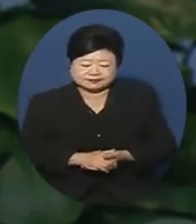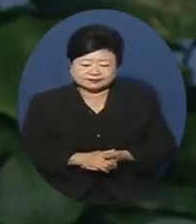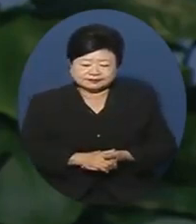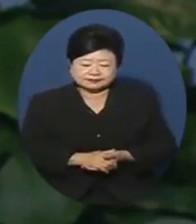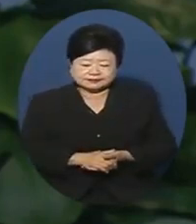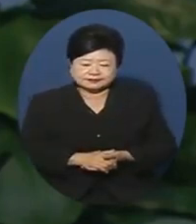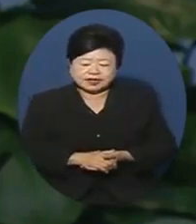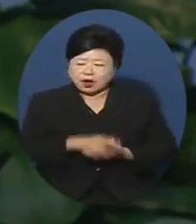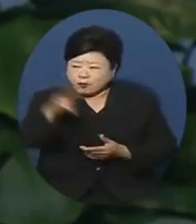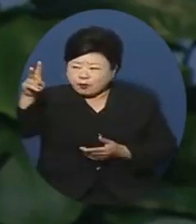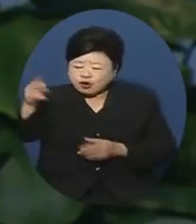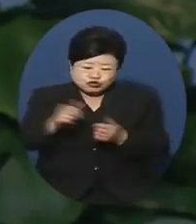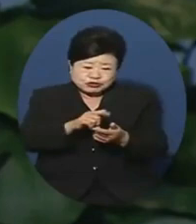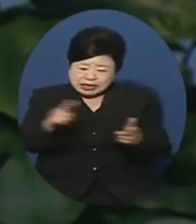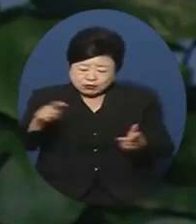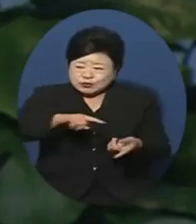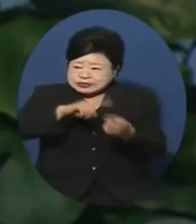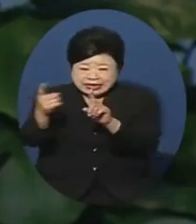죽지 않고 산다고.